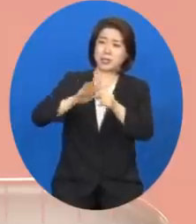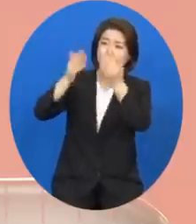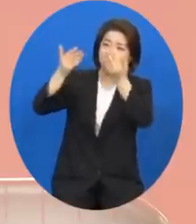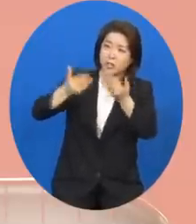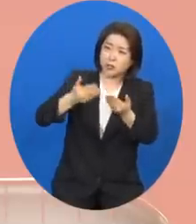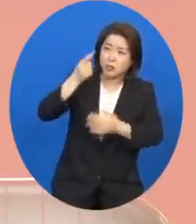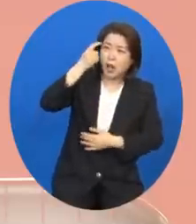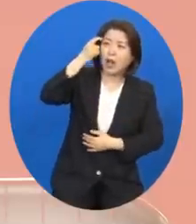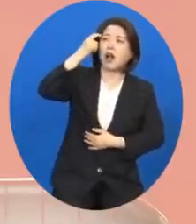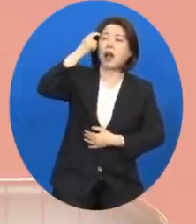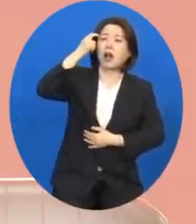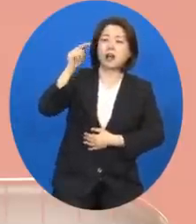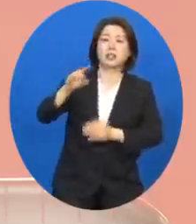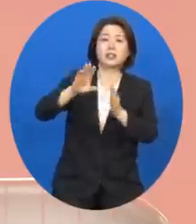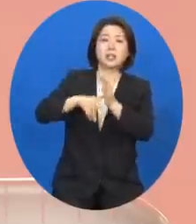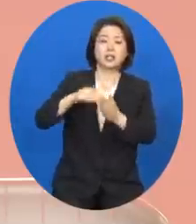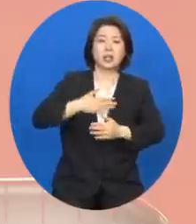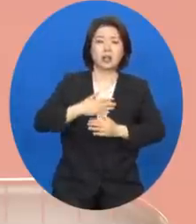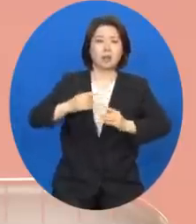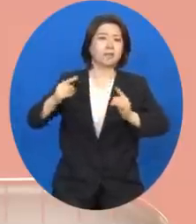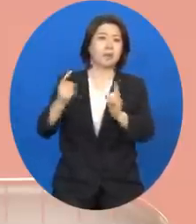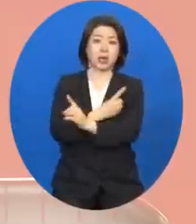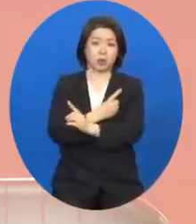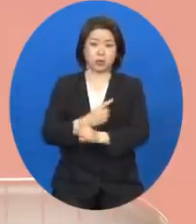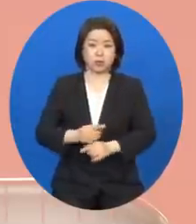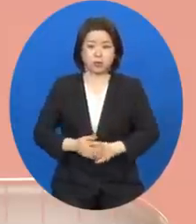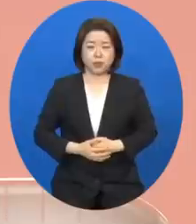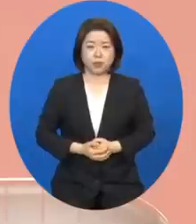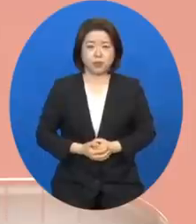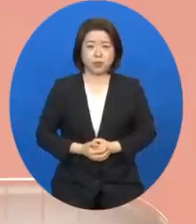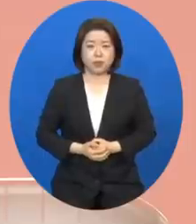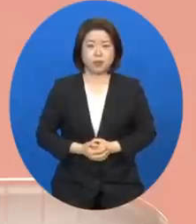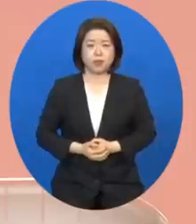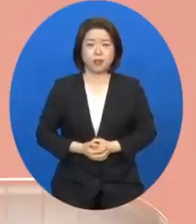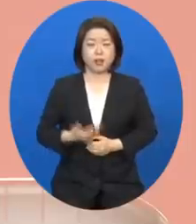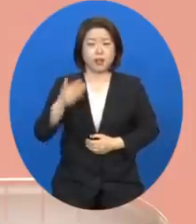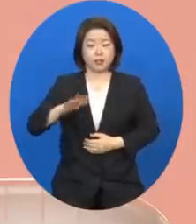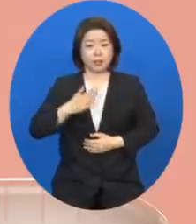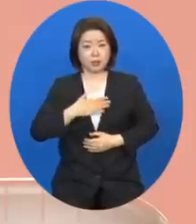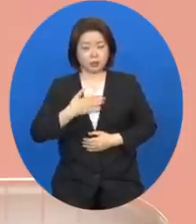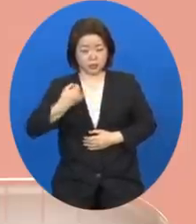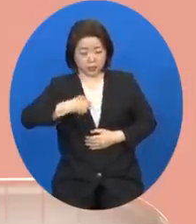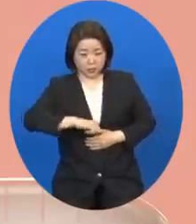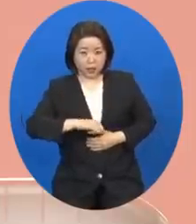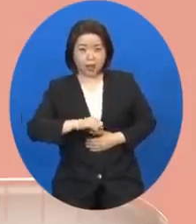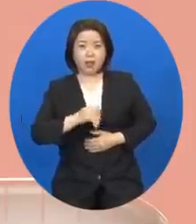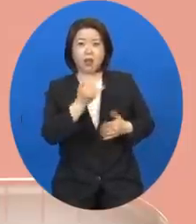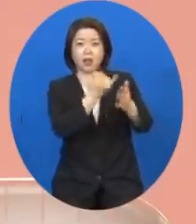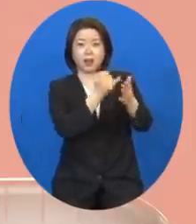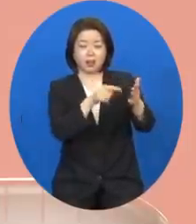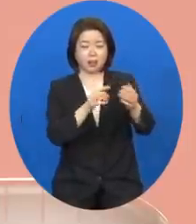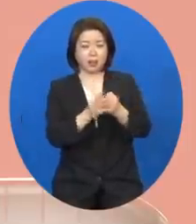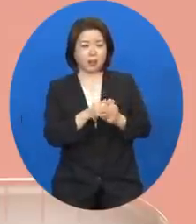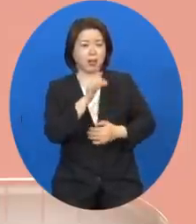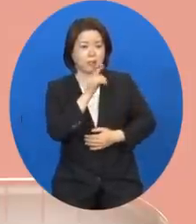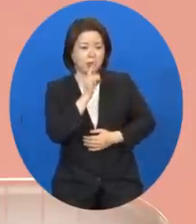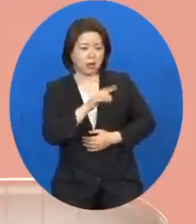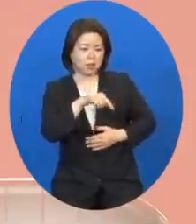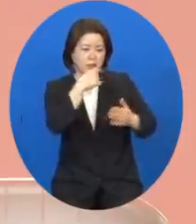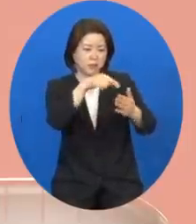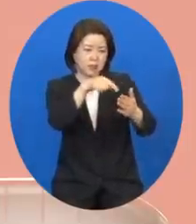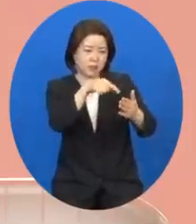때, 그때 제가 뒤집어졌어요. 근데 저는 저희 딸에게 다 말로 가르치려고 한